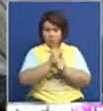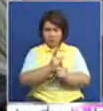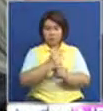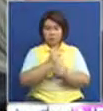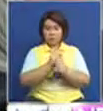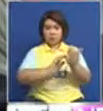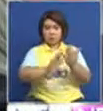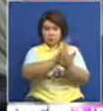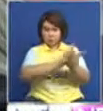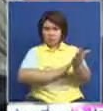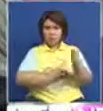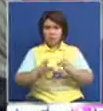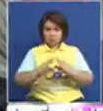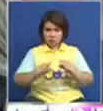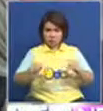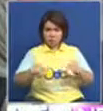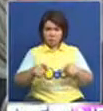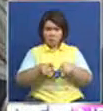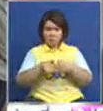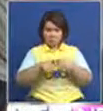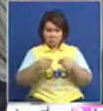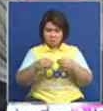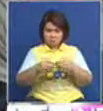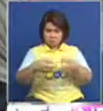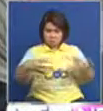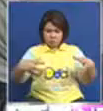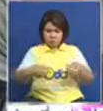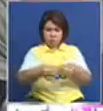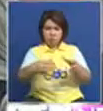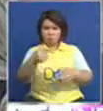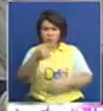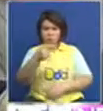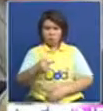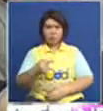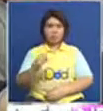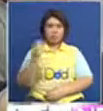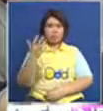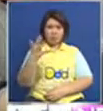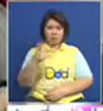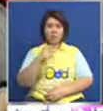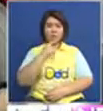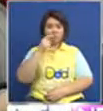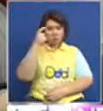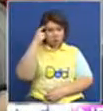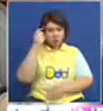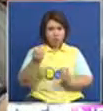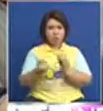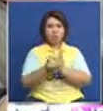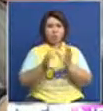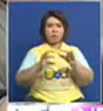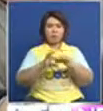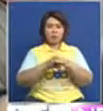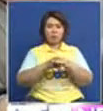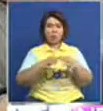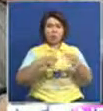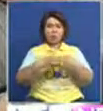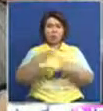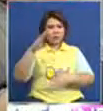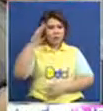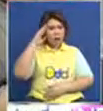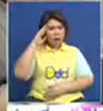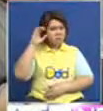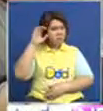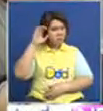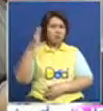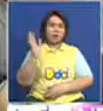ของประเทศไม่มีการขยายผลเรื่องดังกล่าวไปด้านลบและเชื่อว่าเรื่องดังกล่าวจะไม่กระทบต่อความเชื่อมั่นของกองทัพเพราะกองทัพไ